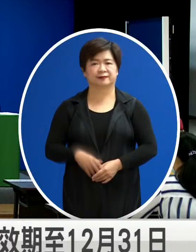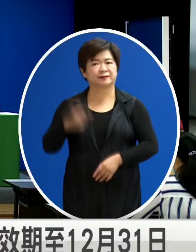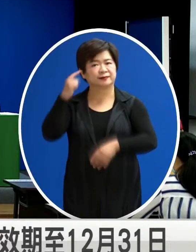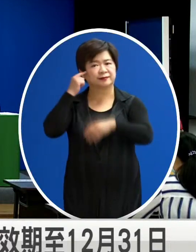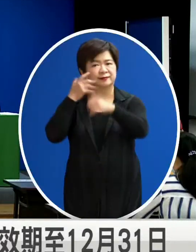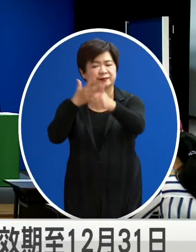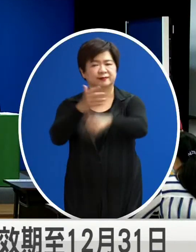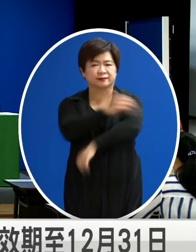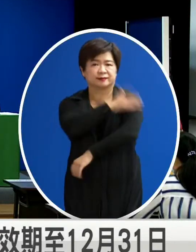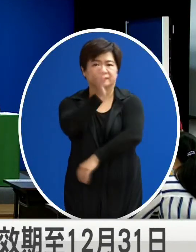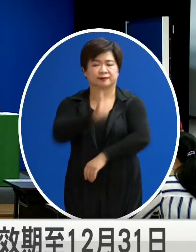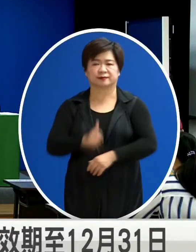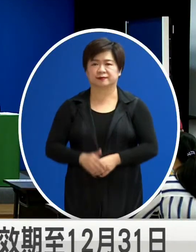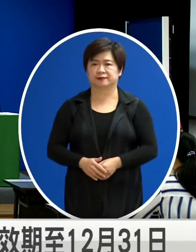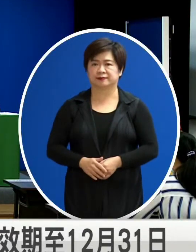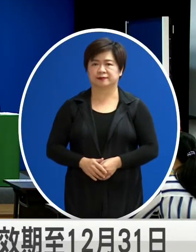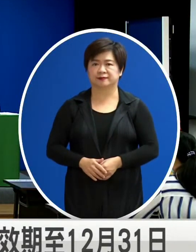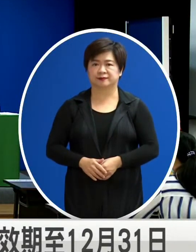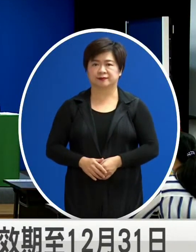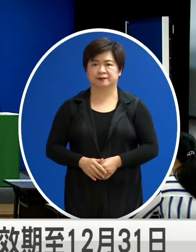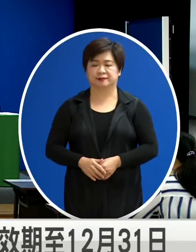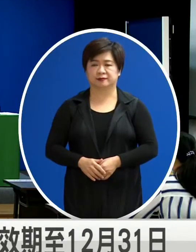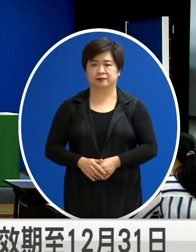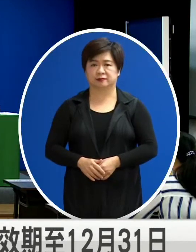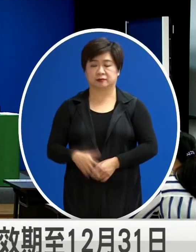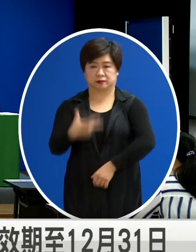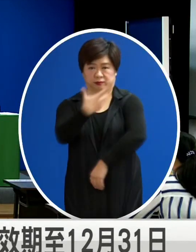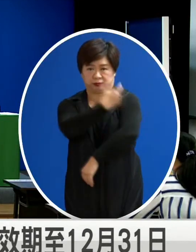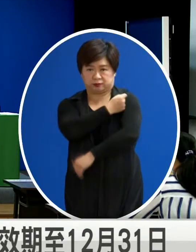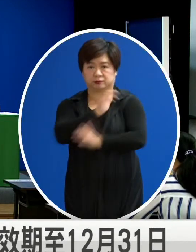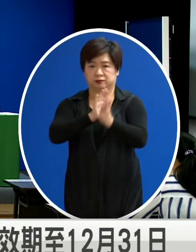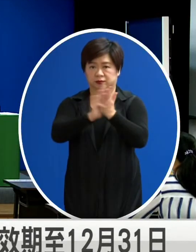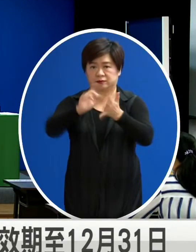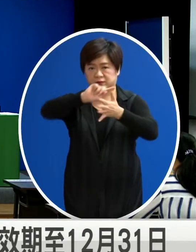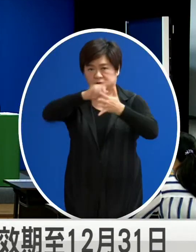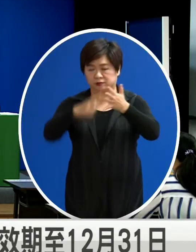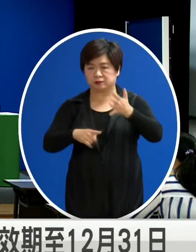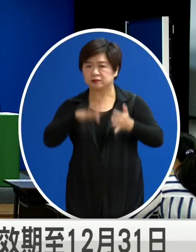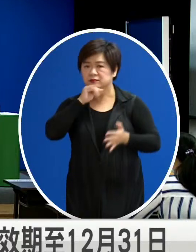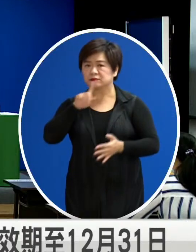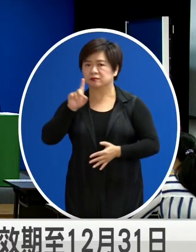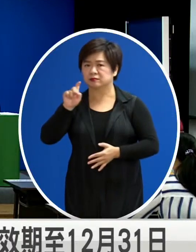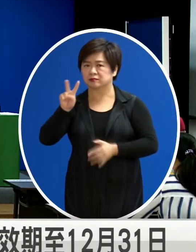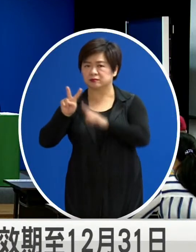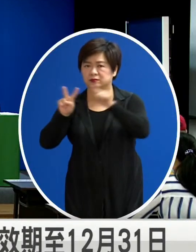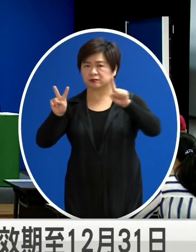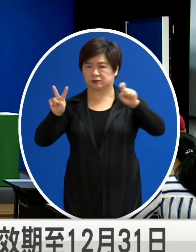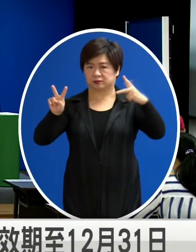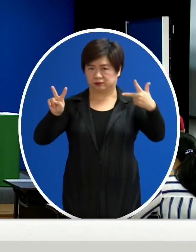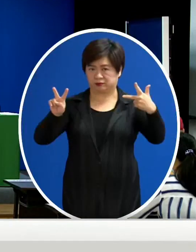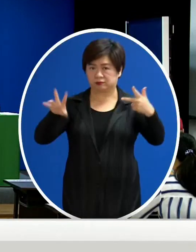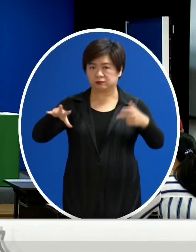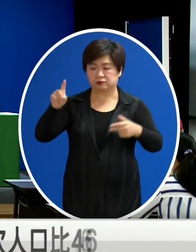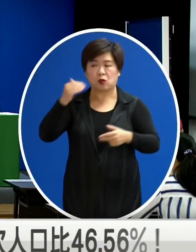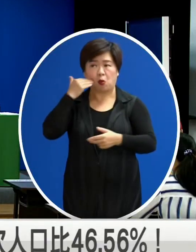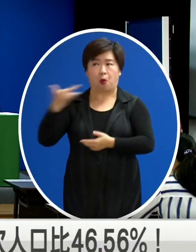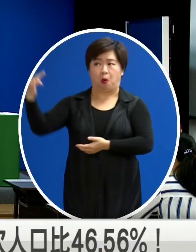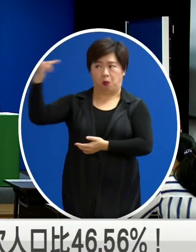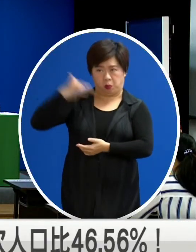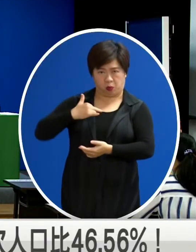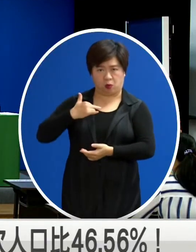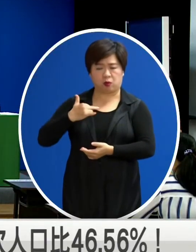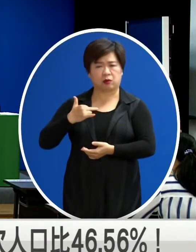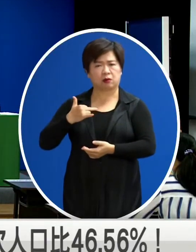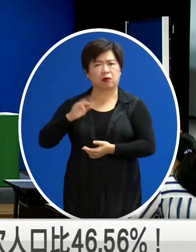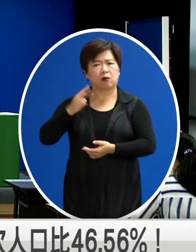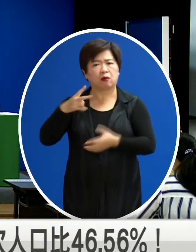请问一下那个指挥官，那个我们在打的顺序的话，是12到17岁这个族群先打嘛？如果疫苗到了，还是说